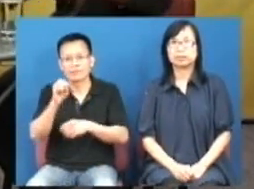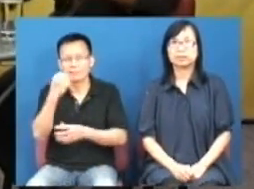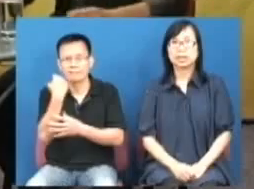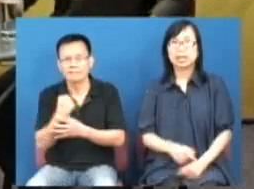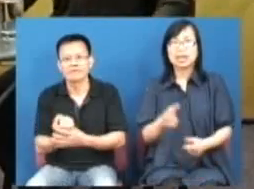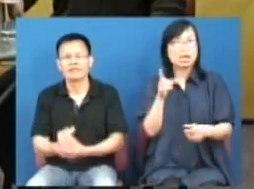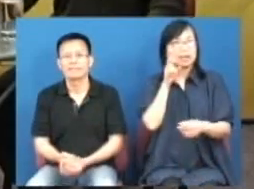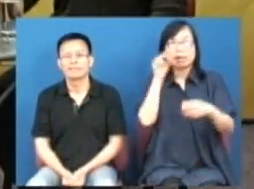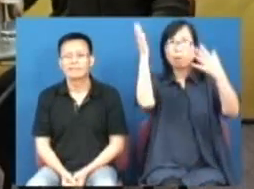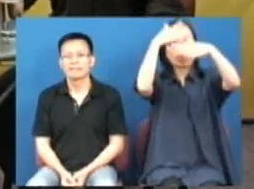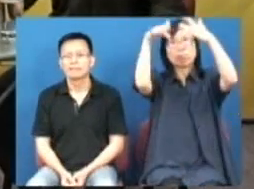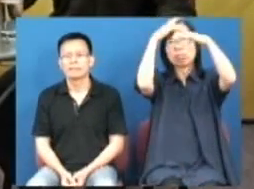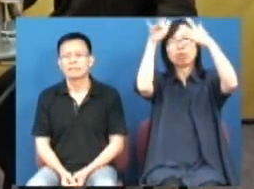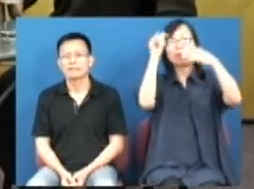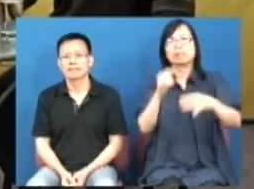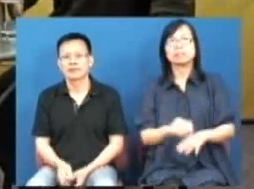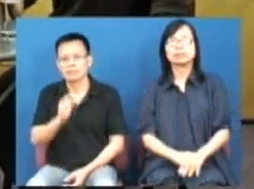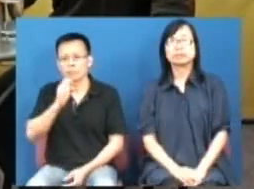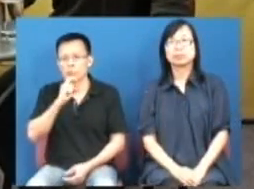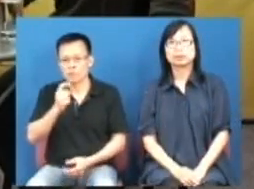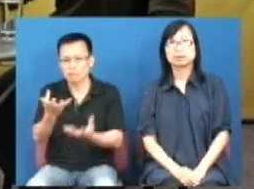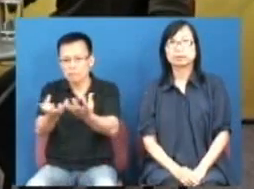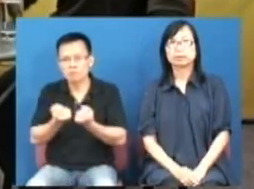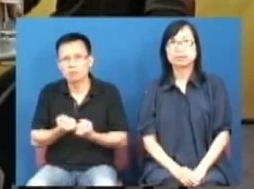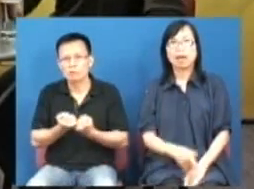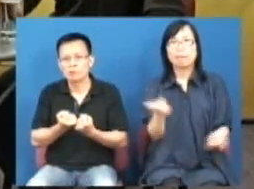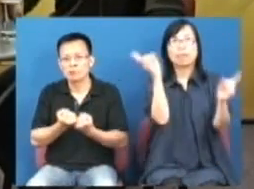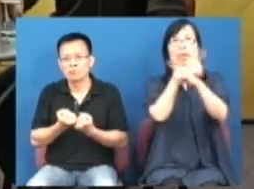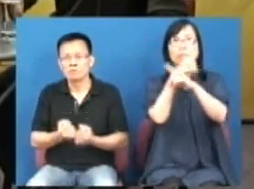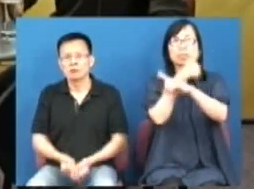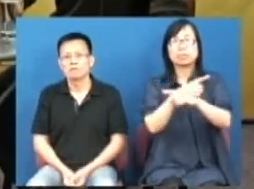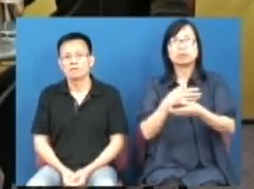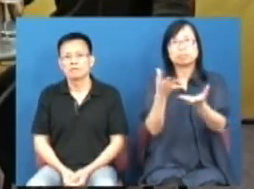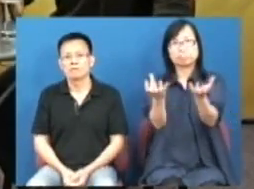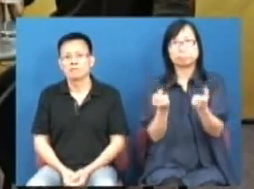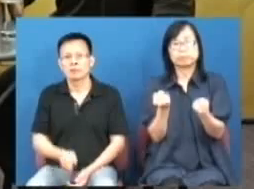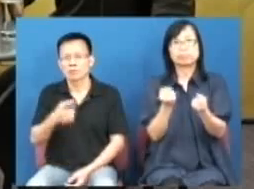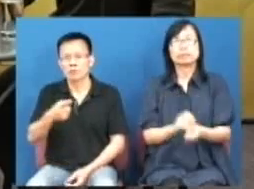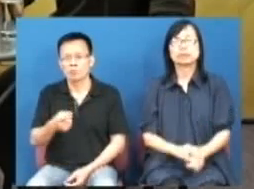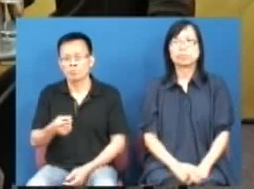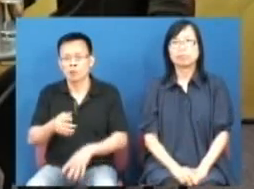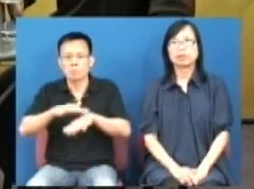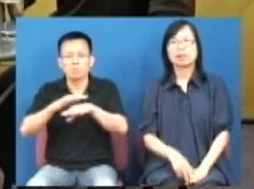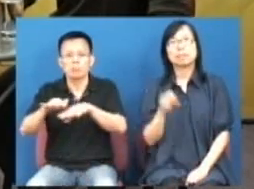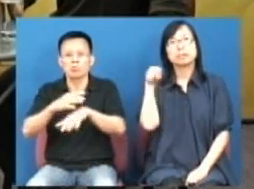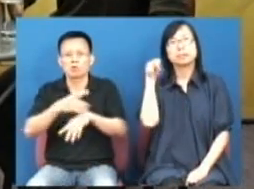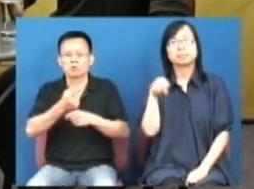一嚿雲啊！ 咁有冇人出嚟接咧？佢哋 佢派個代表出嚟接咯。 嗰啲職員制咁啦， 係啦